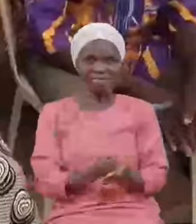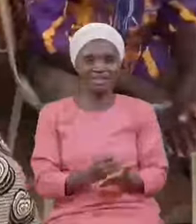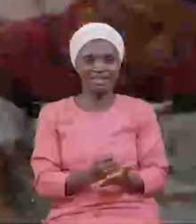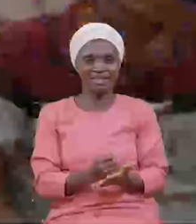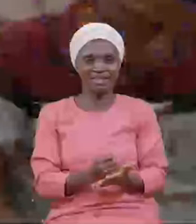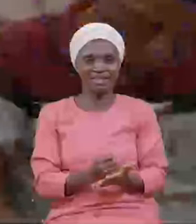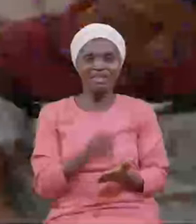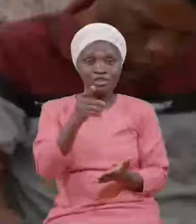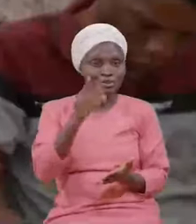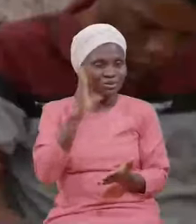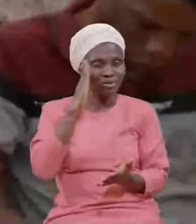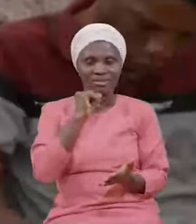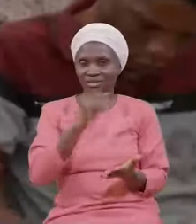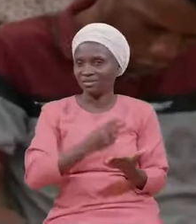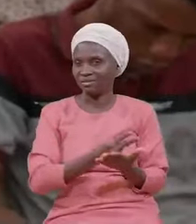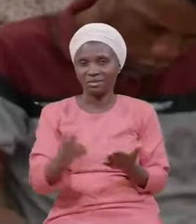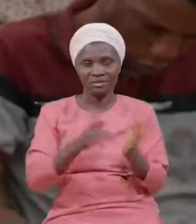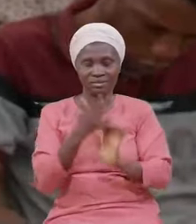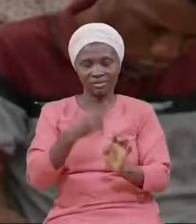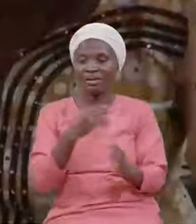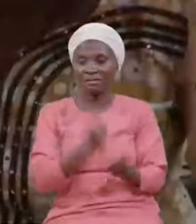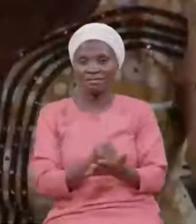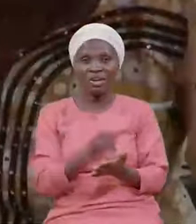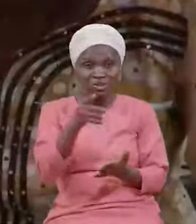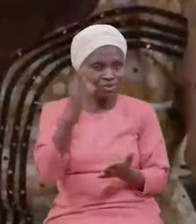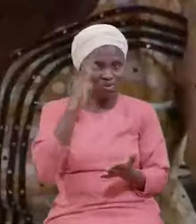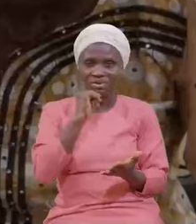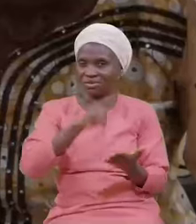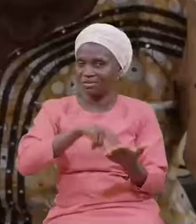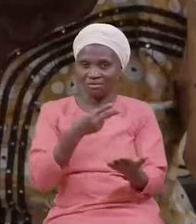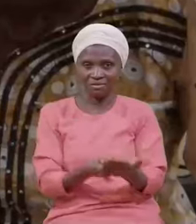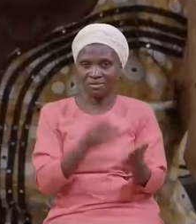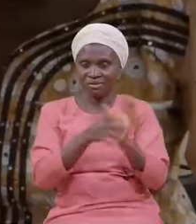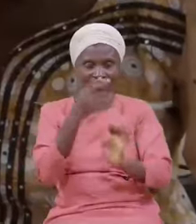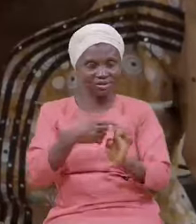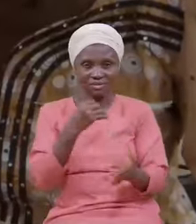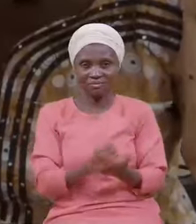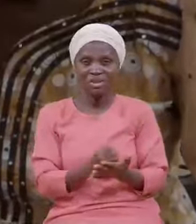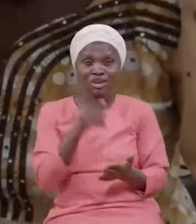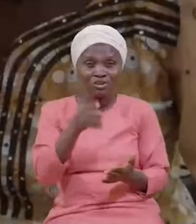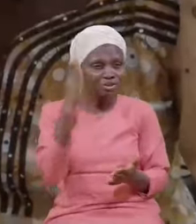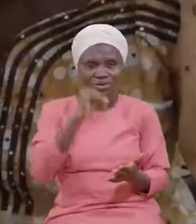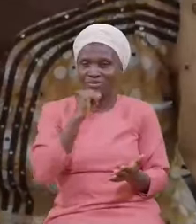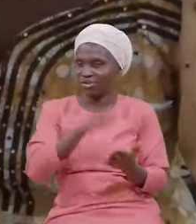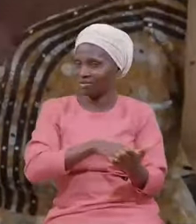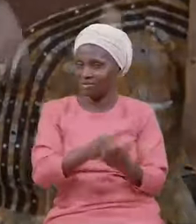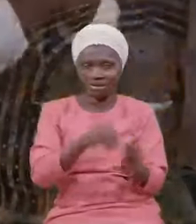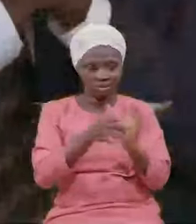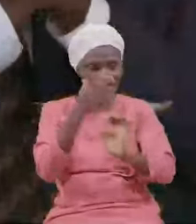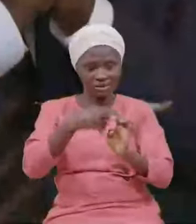Tu ne vas pas faillir, tu ne vas pas tomber, tu ne vas pas